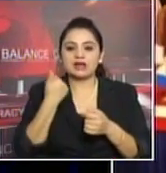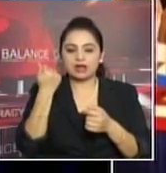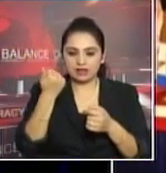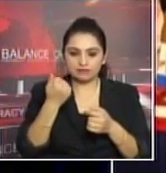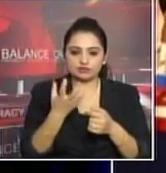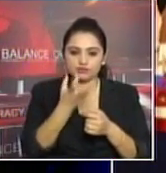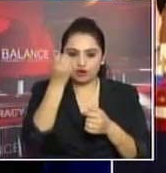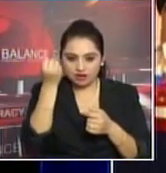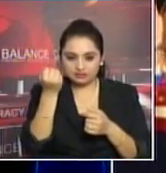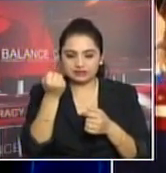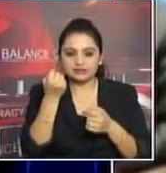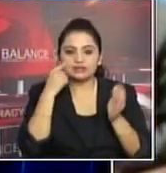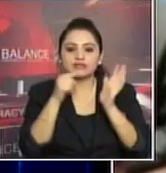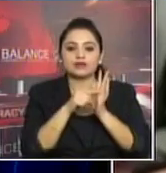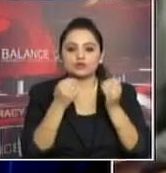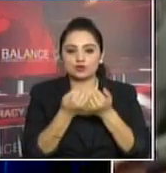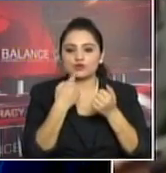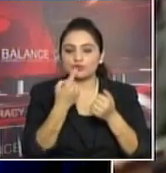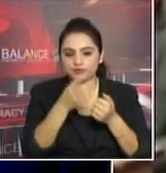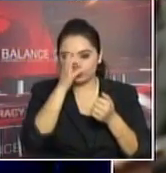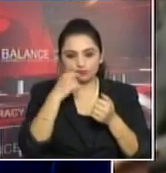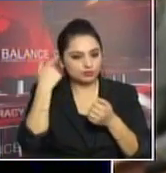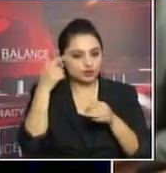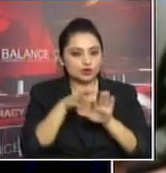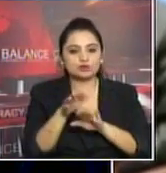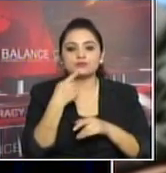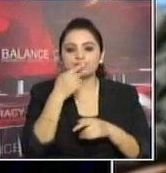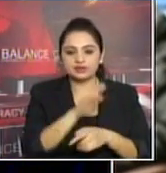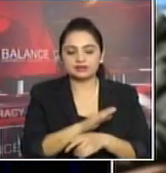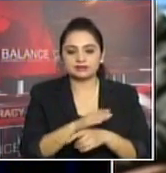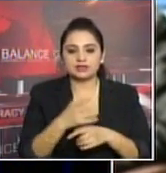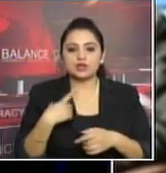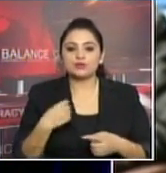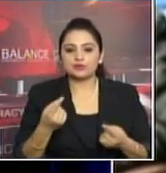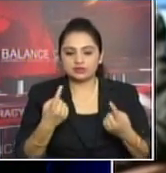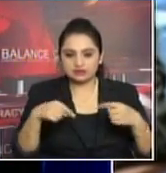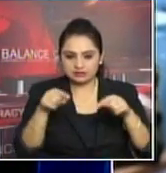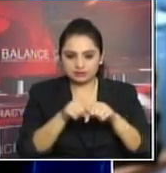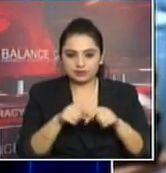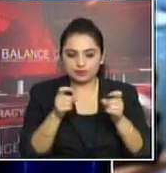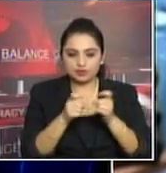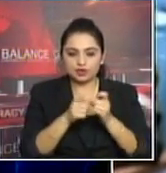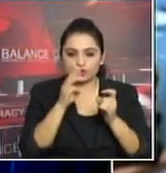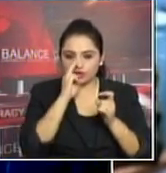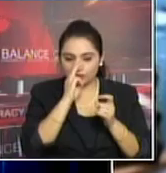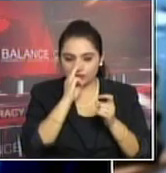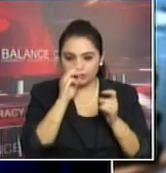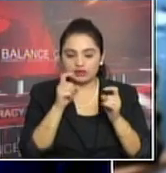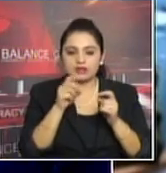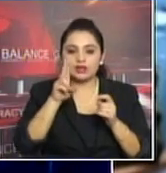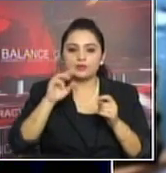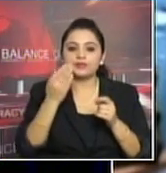हुन सक्ने विज्ञहरू बताउँछन्। प्रतिनिधि सभाको बुधबारको बैठकमा नेकपाका सांसद एवं पूर्व गृह र रक्षा मन्त्री समेत रहेका भीम